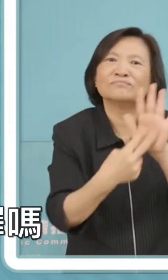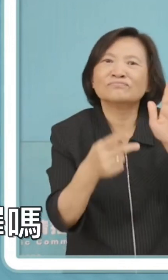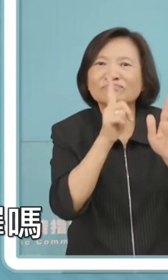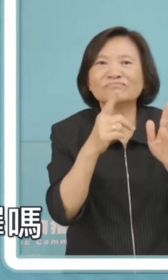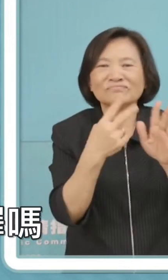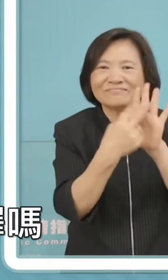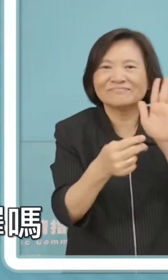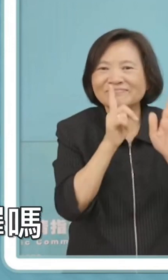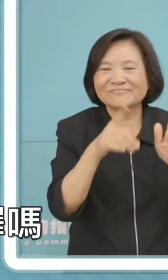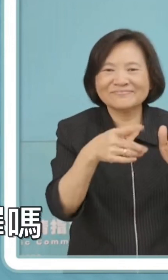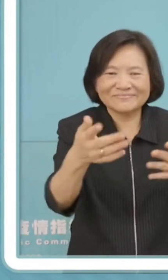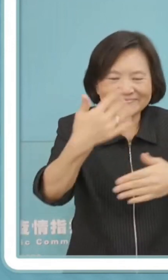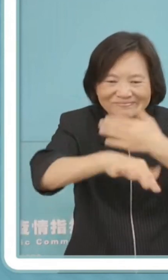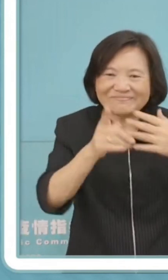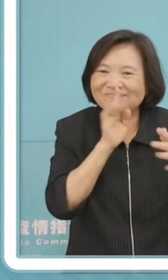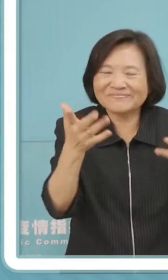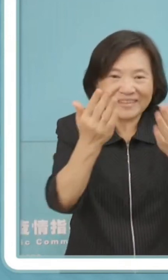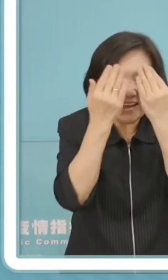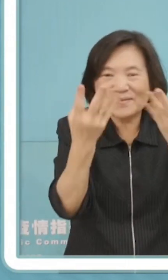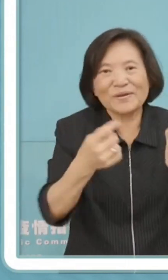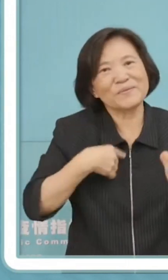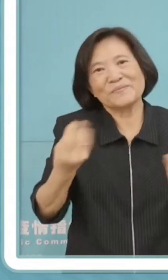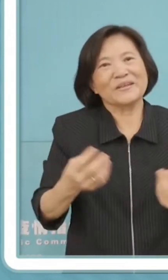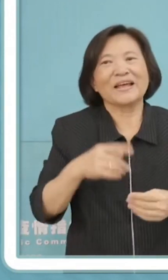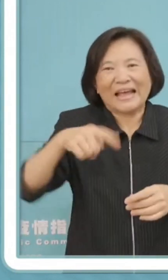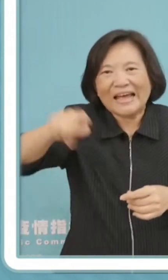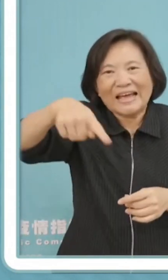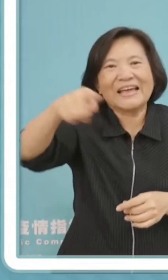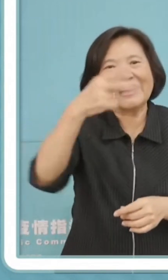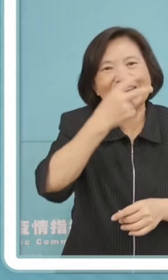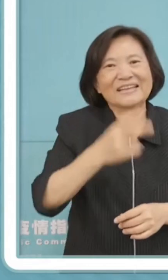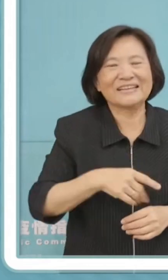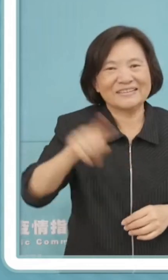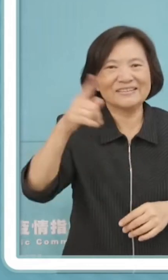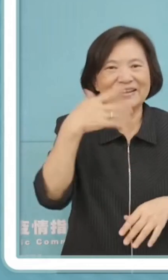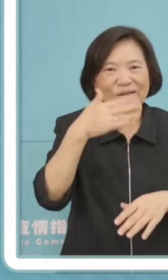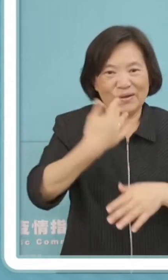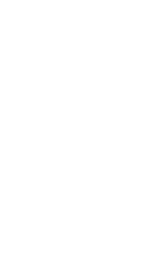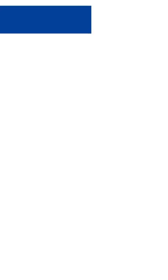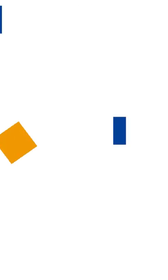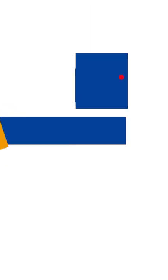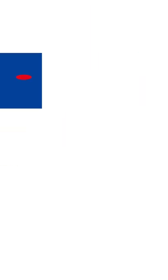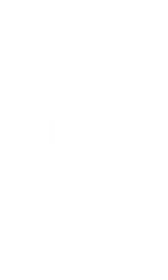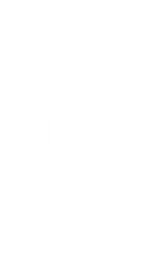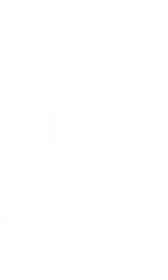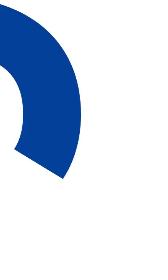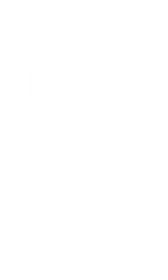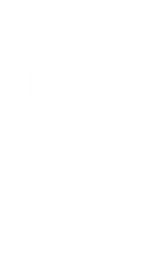进一步解释吗？ 没有看过，赶快去看，我已经看了很多遍了。